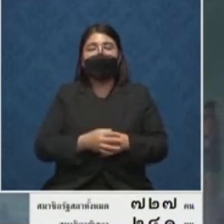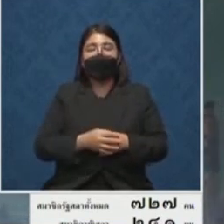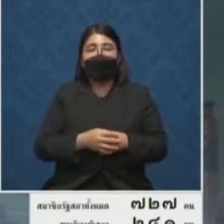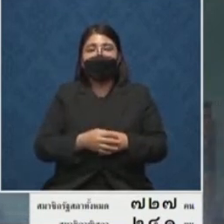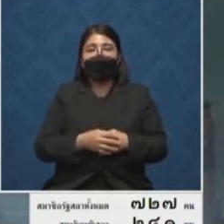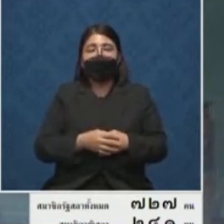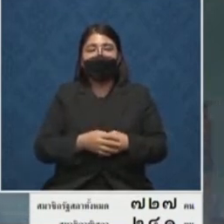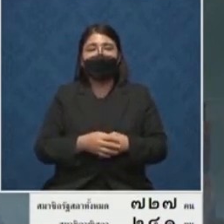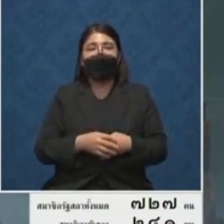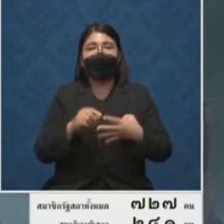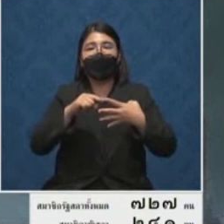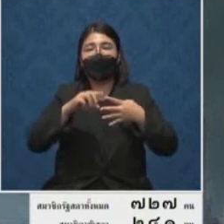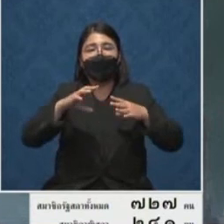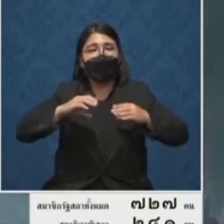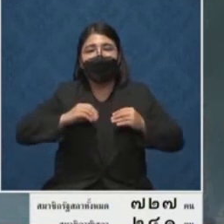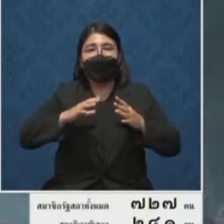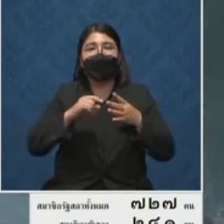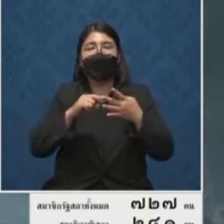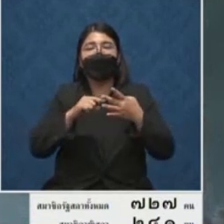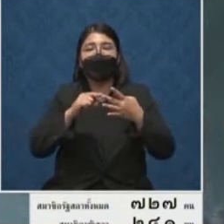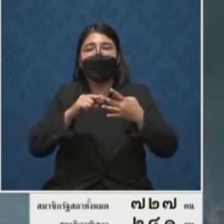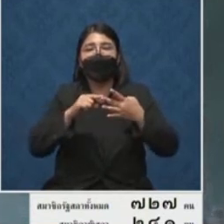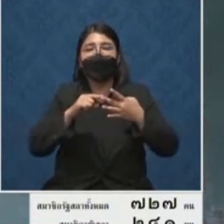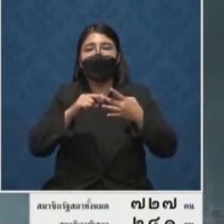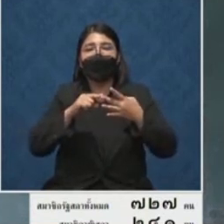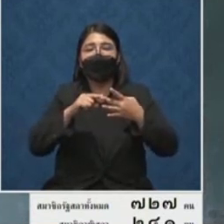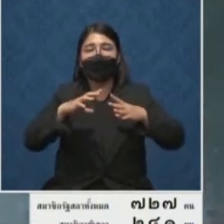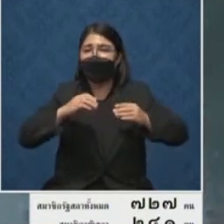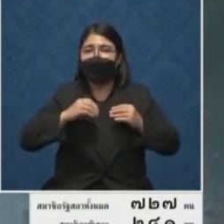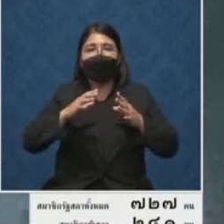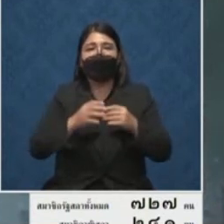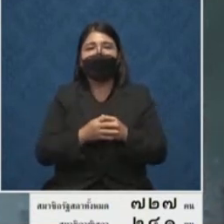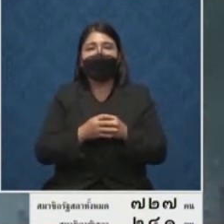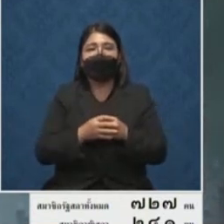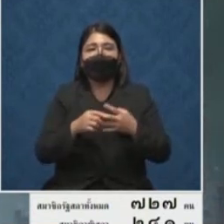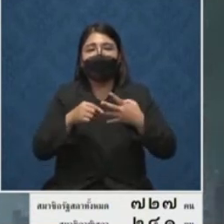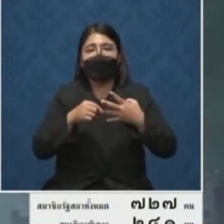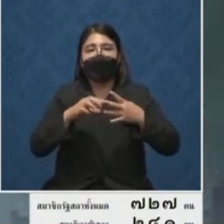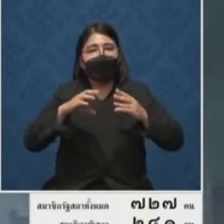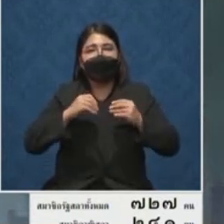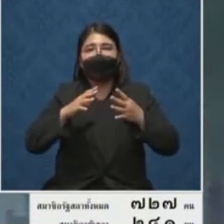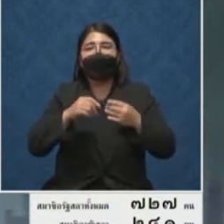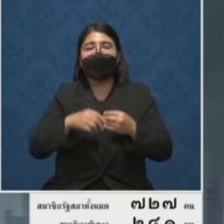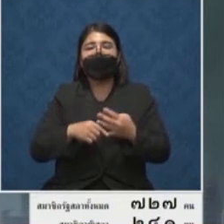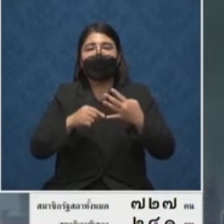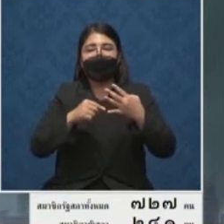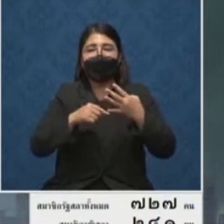688นายอมรนินเปรม 1ไม่รับหลักการ2ไม่รับหลักการ3